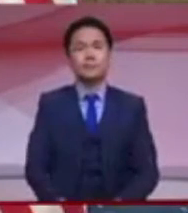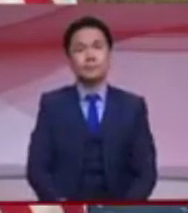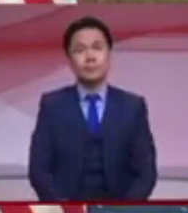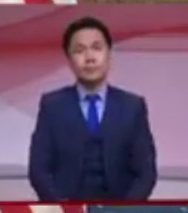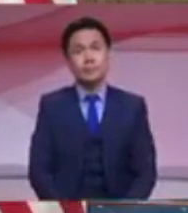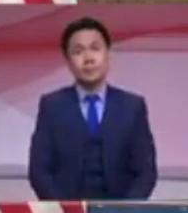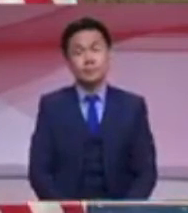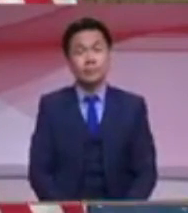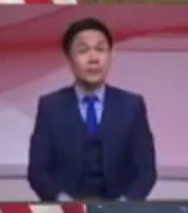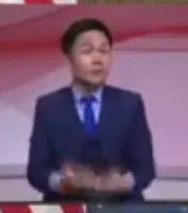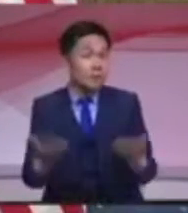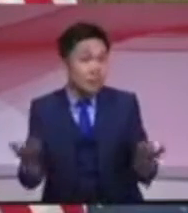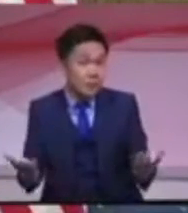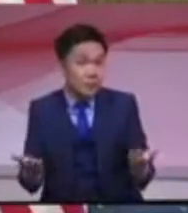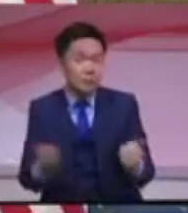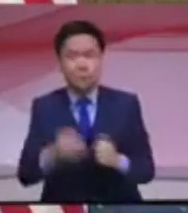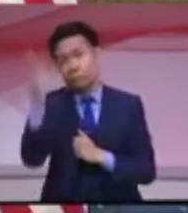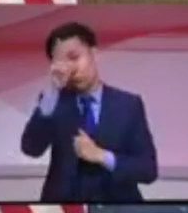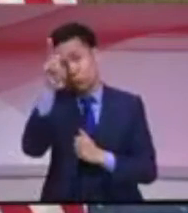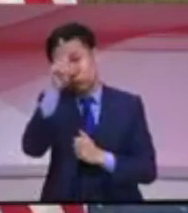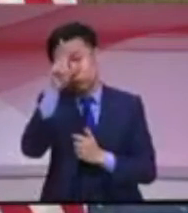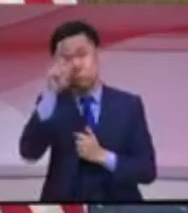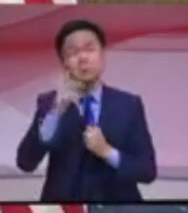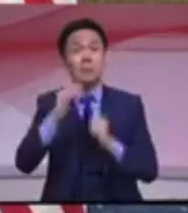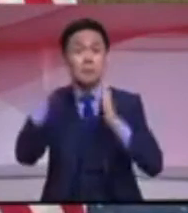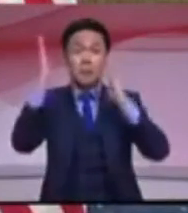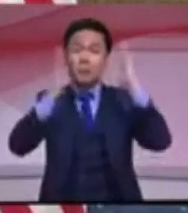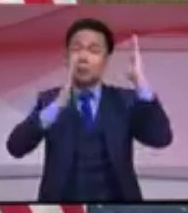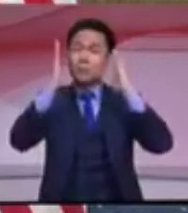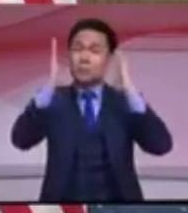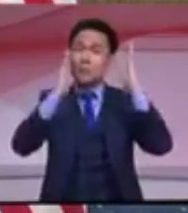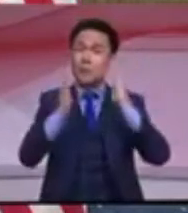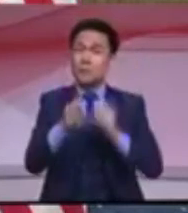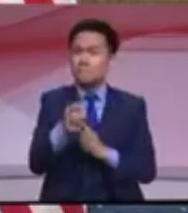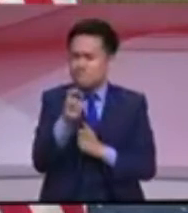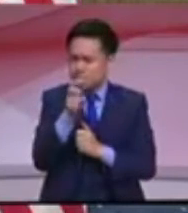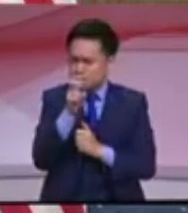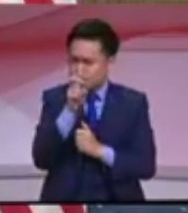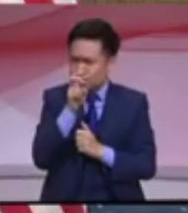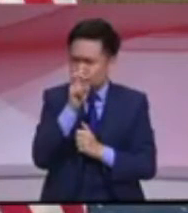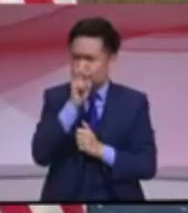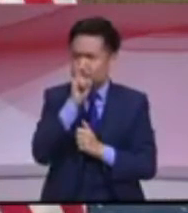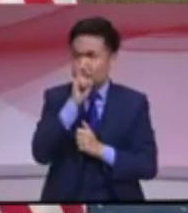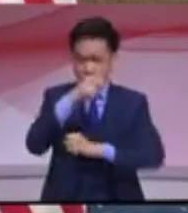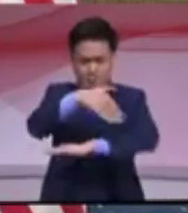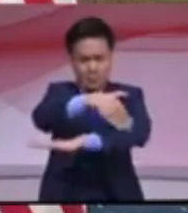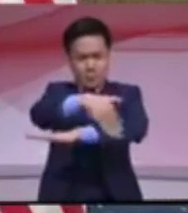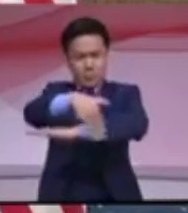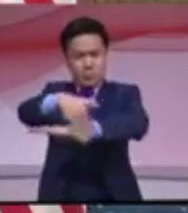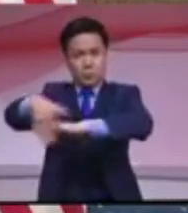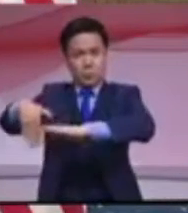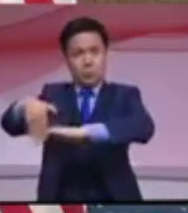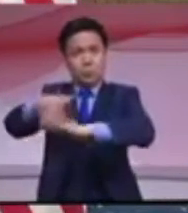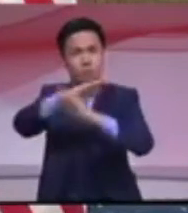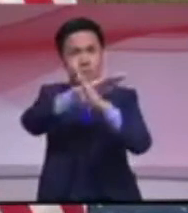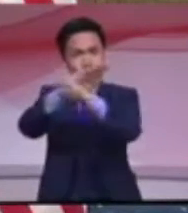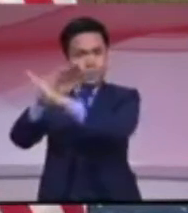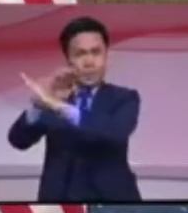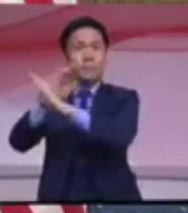ini termasuk tindakan kerajaan untuk memperketat kan kaulan sempadan